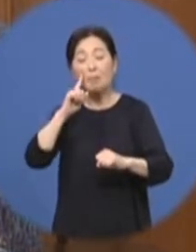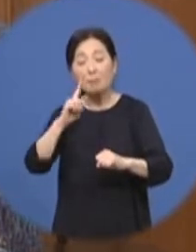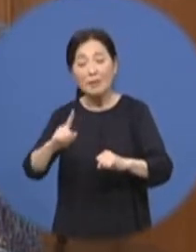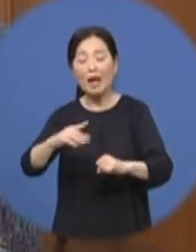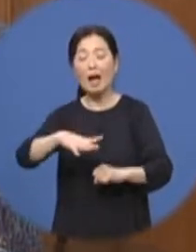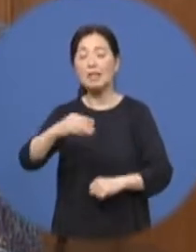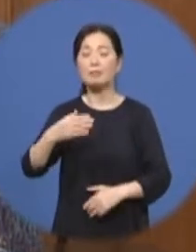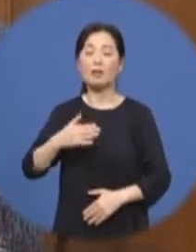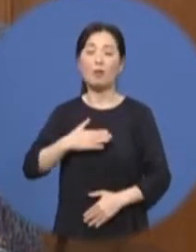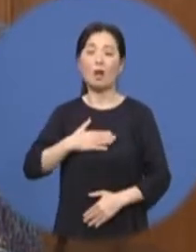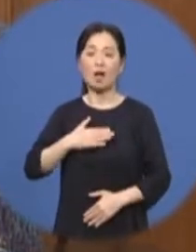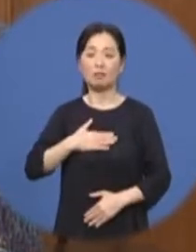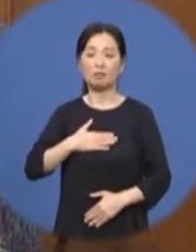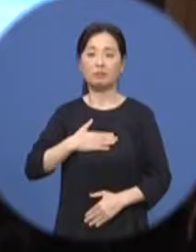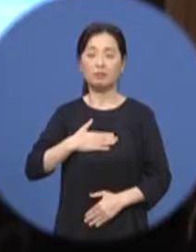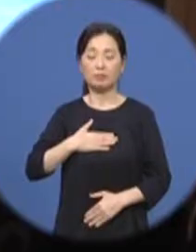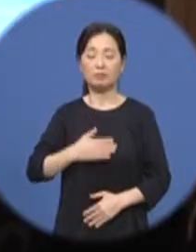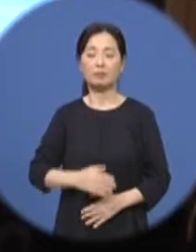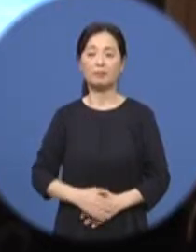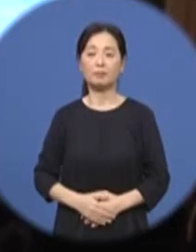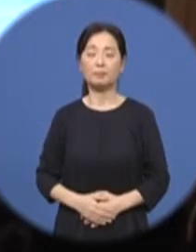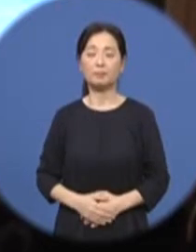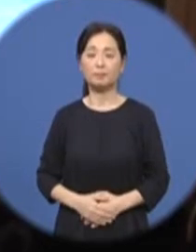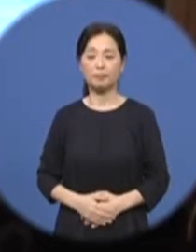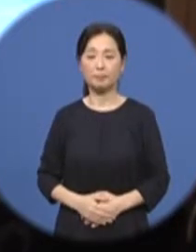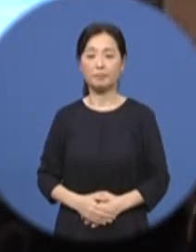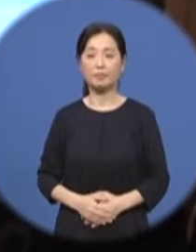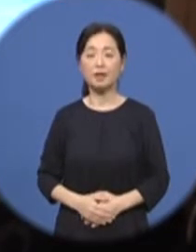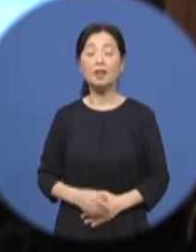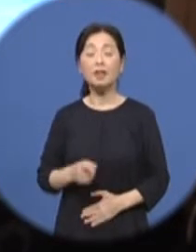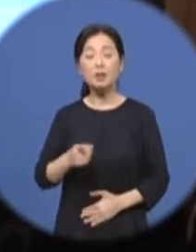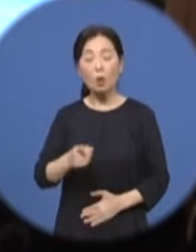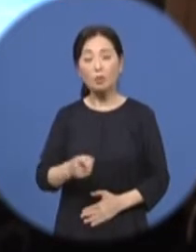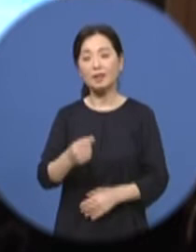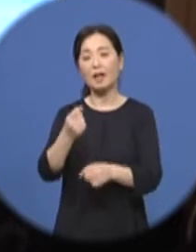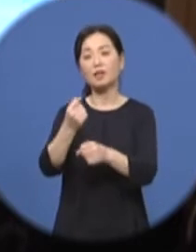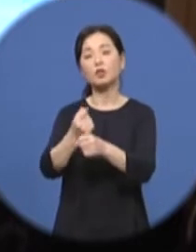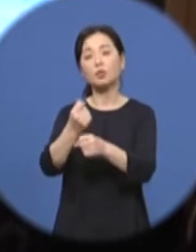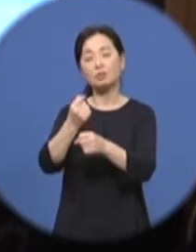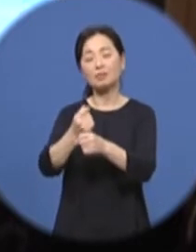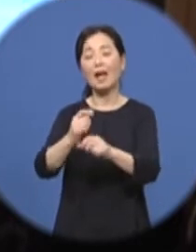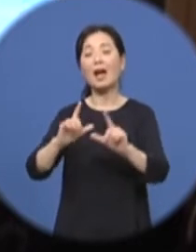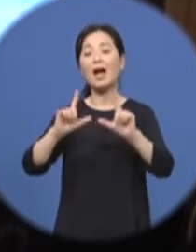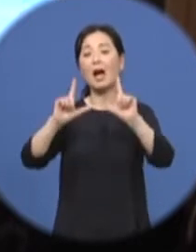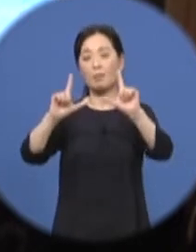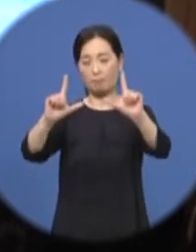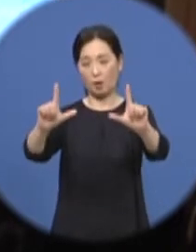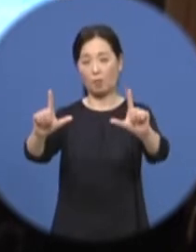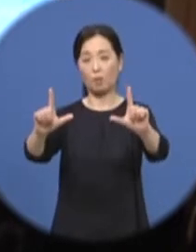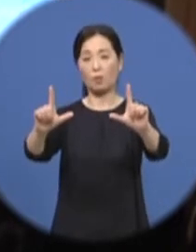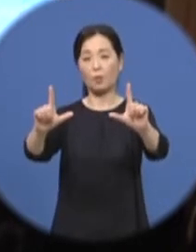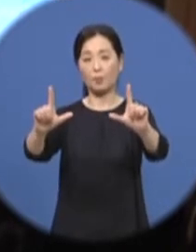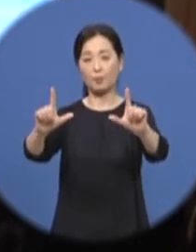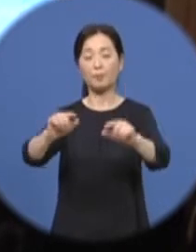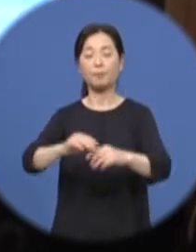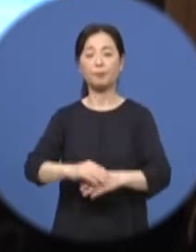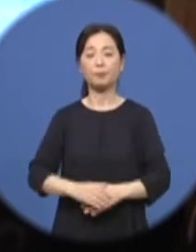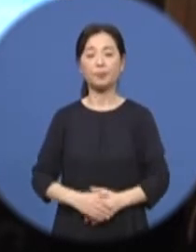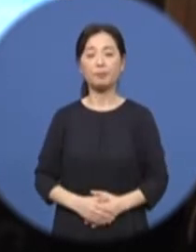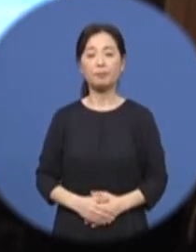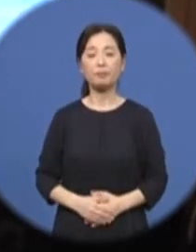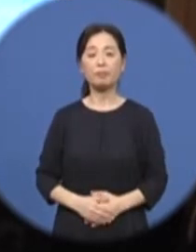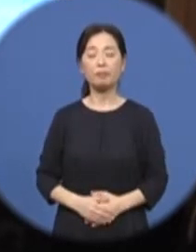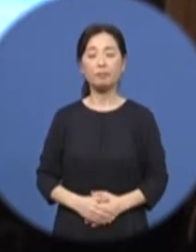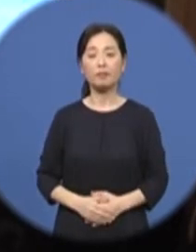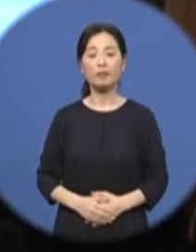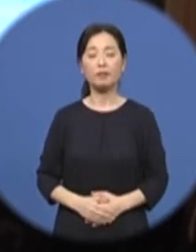経験しないと分からないからいうことで、そうして作り上げたんですね。で発表して、で今もあの旧